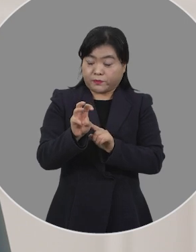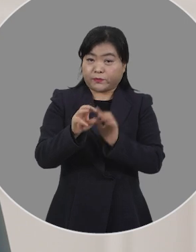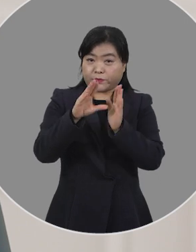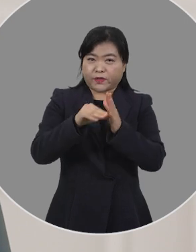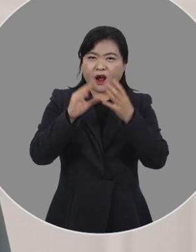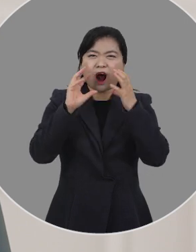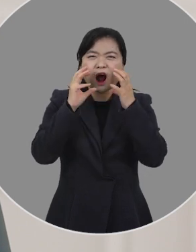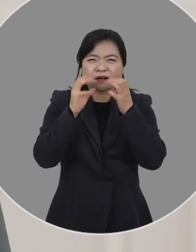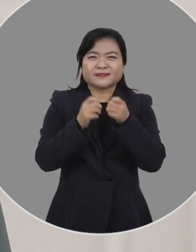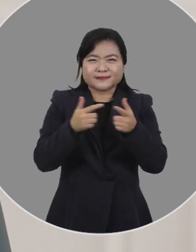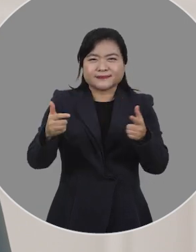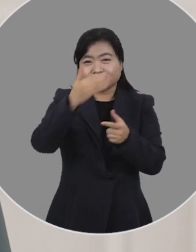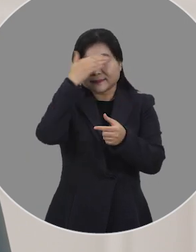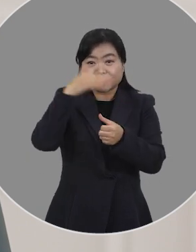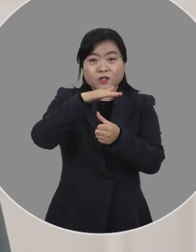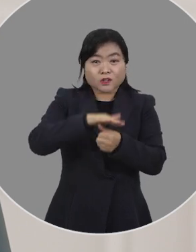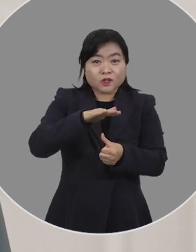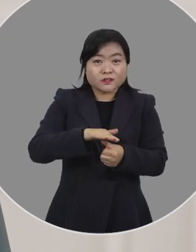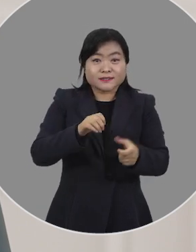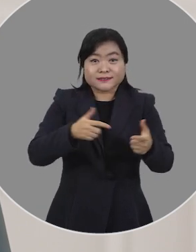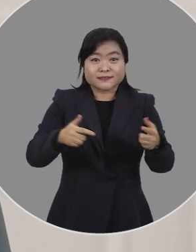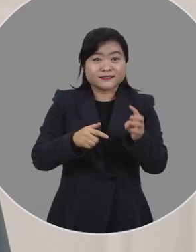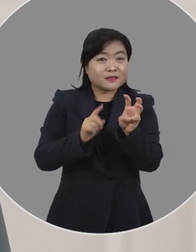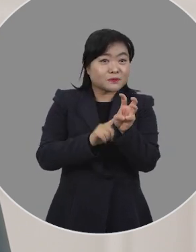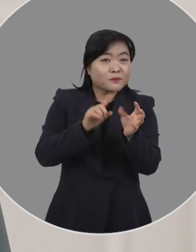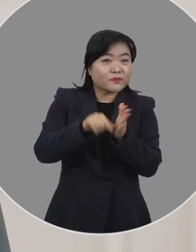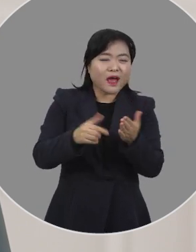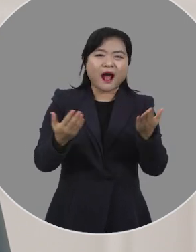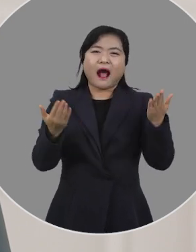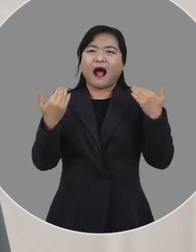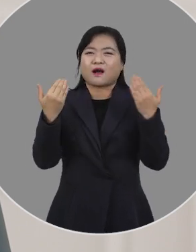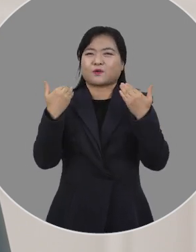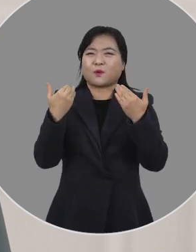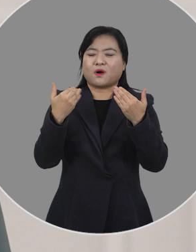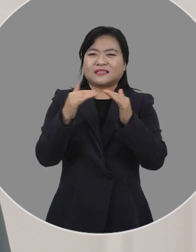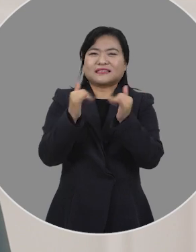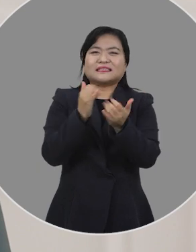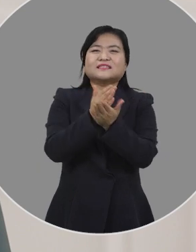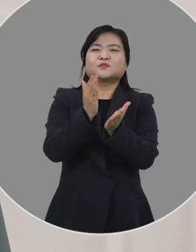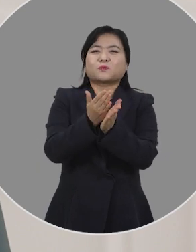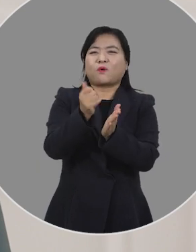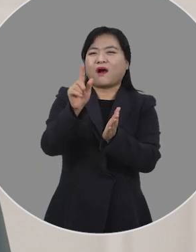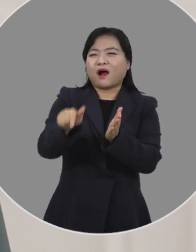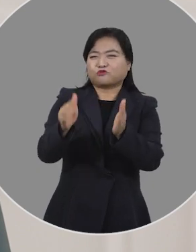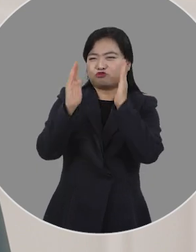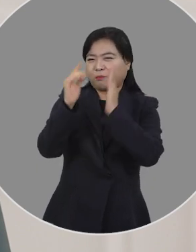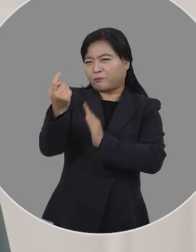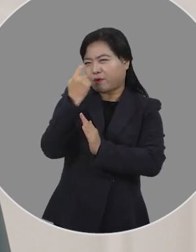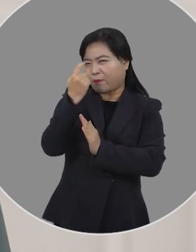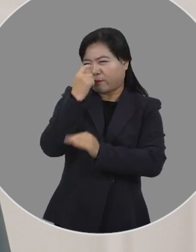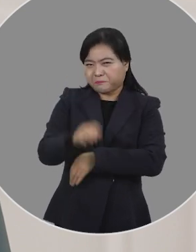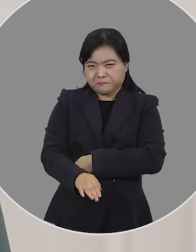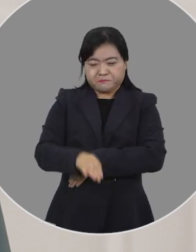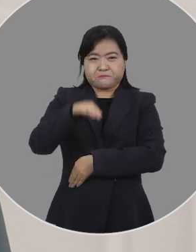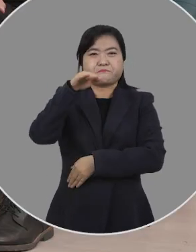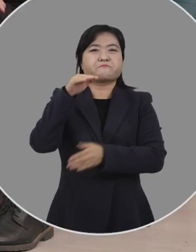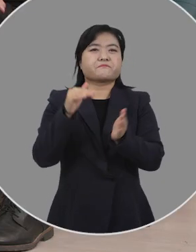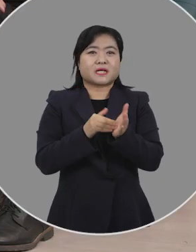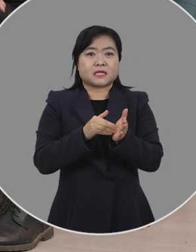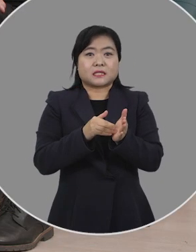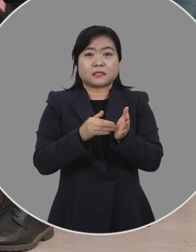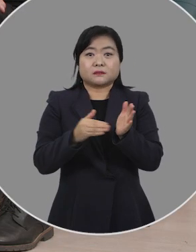1930년대 어린이들, 청년들 이 친구들은 학교에서 인종학 수업을 듣고 커요. 그래서 그것